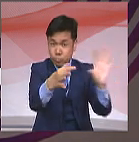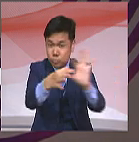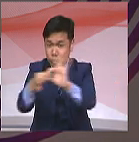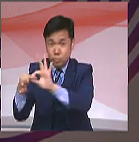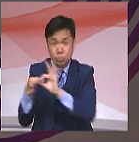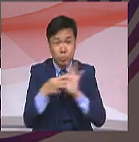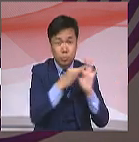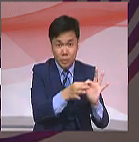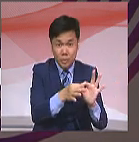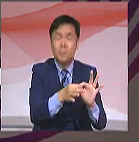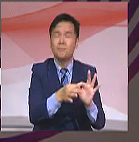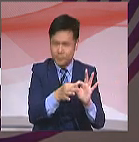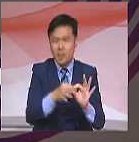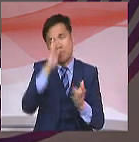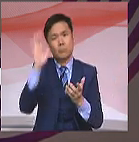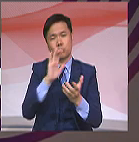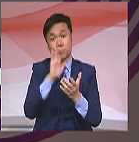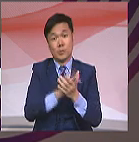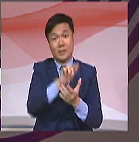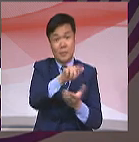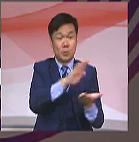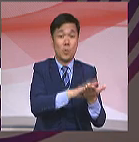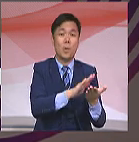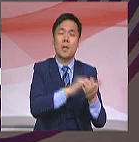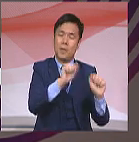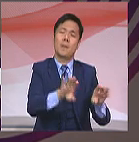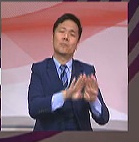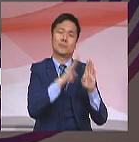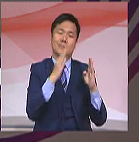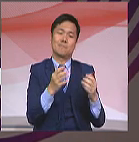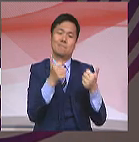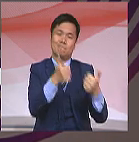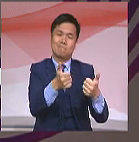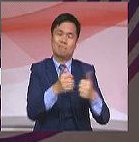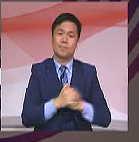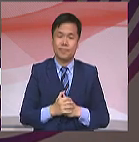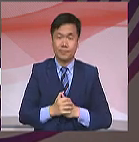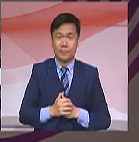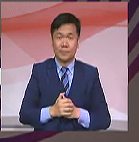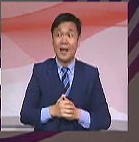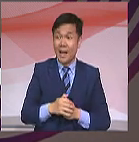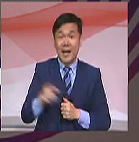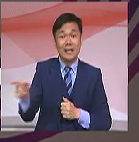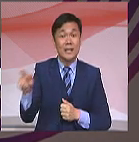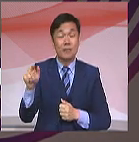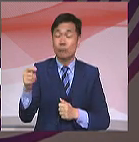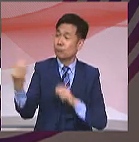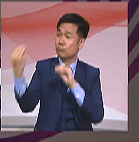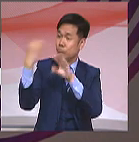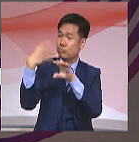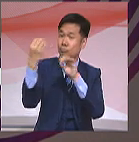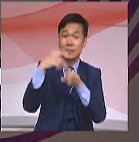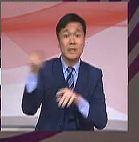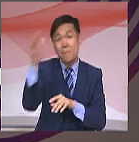yakin bahawa sesi persekolahan dapat diteruskan dengan baik. Saya juga ada baca komen ibu bapa